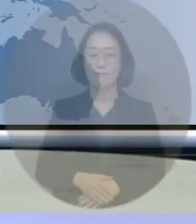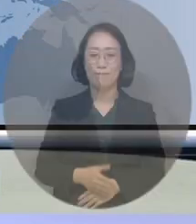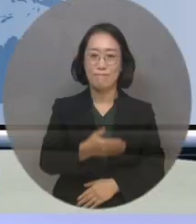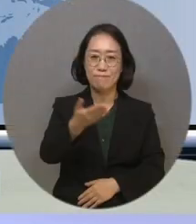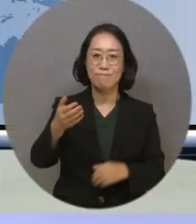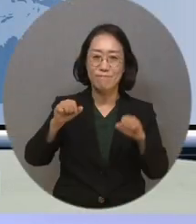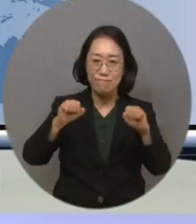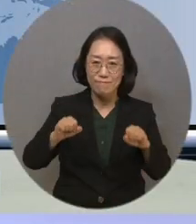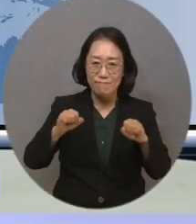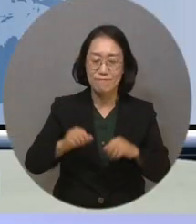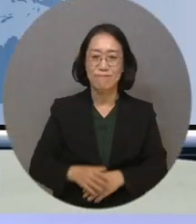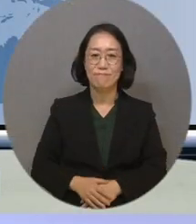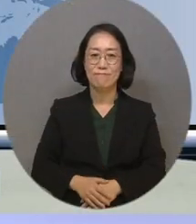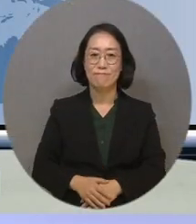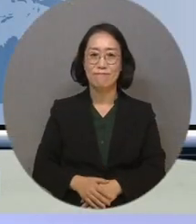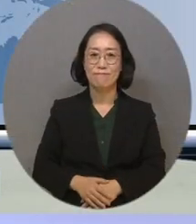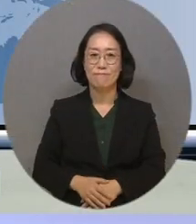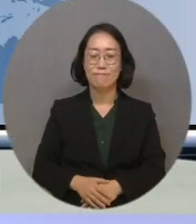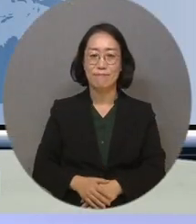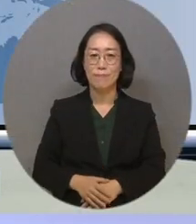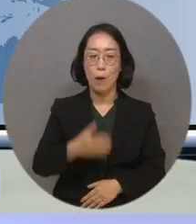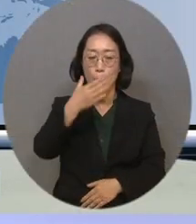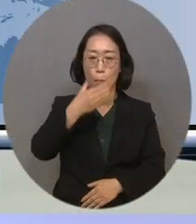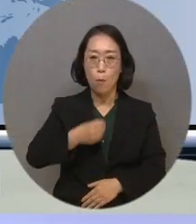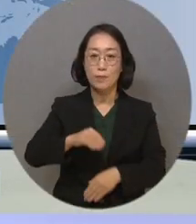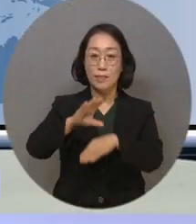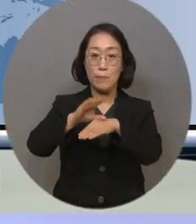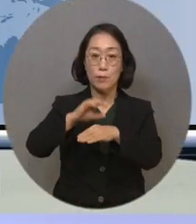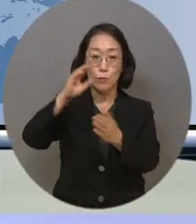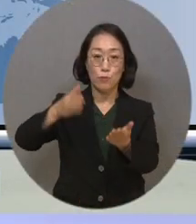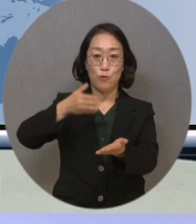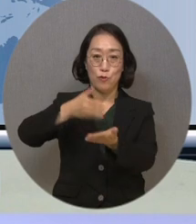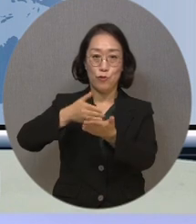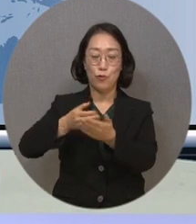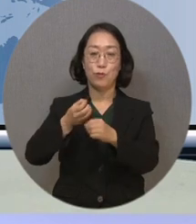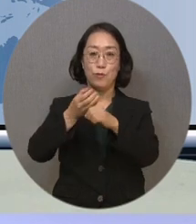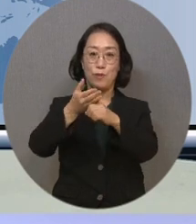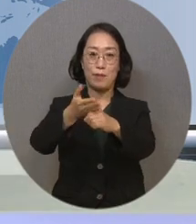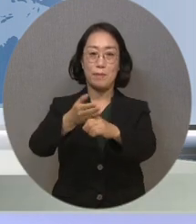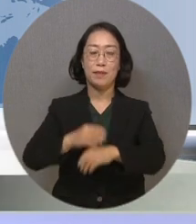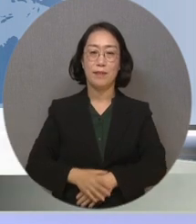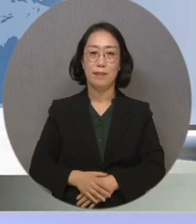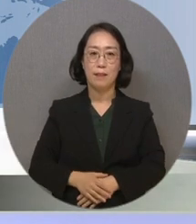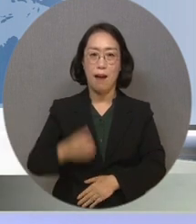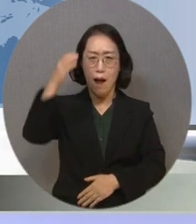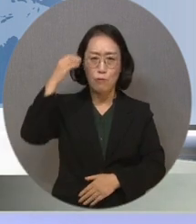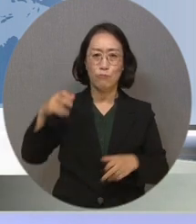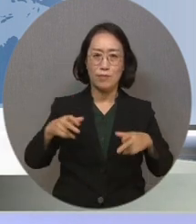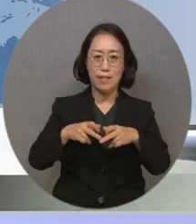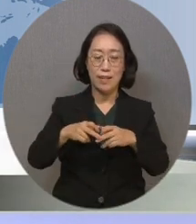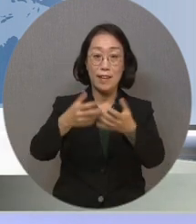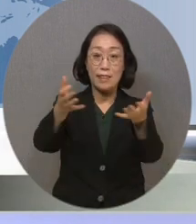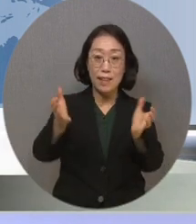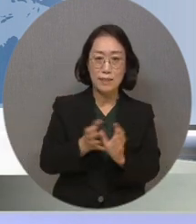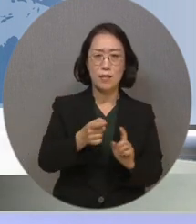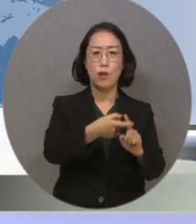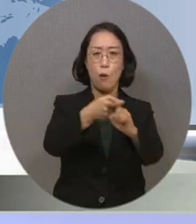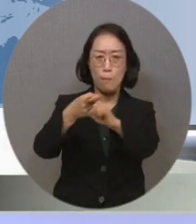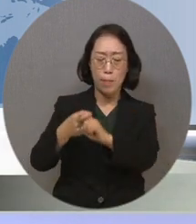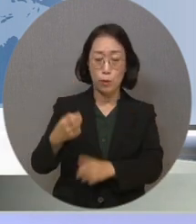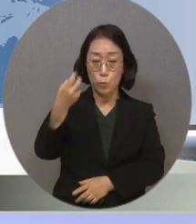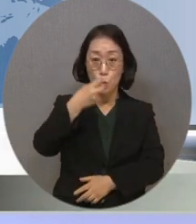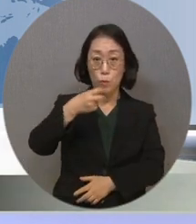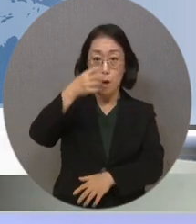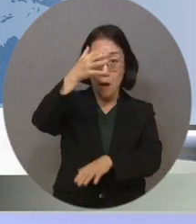시청자 여러분 안녕하십니까 WBC 복지 tv 뉴스 24입니다 한국 장애인 단체 총 연맹의 조사